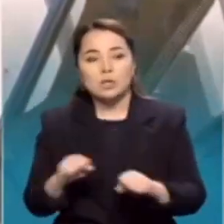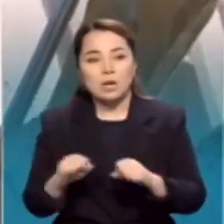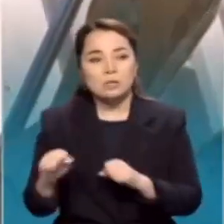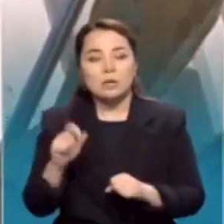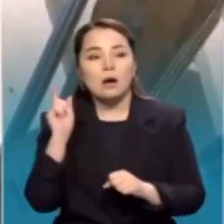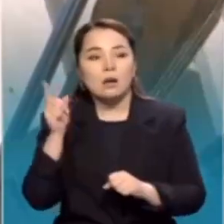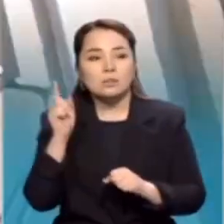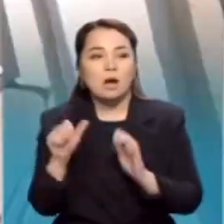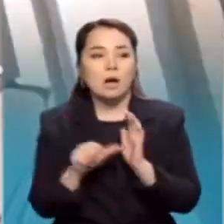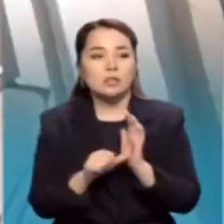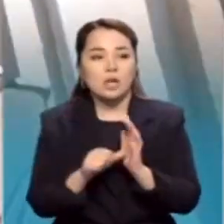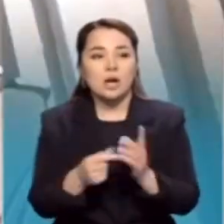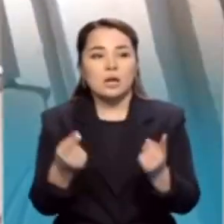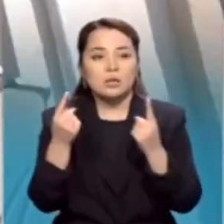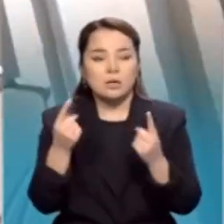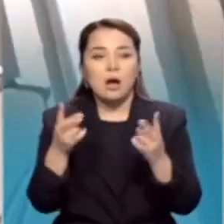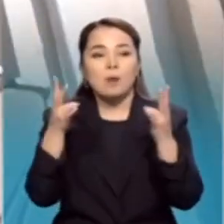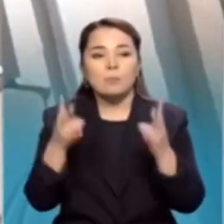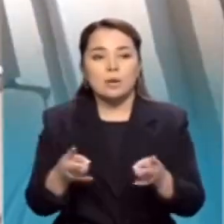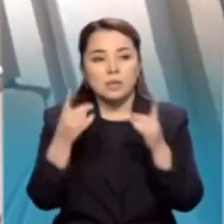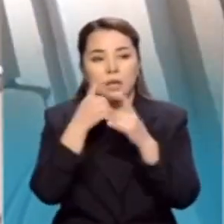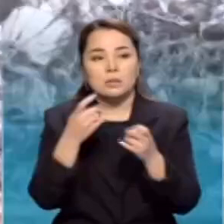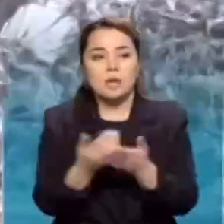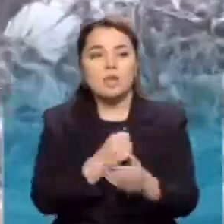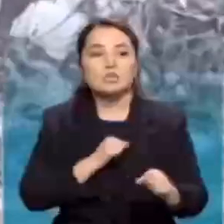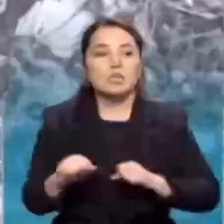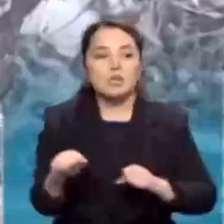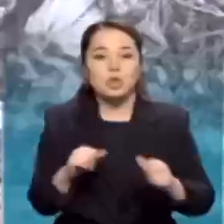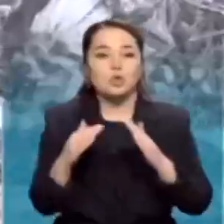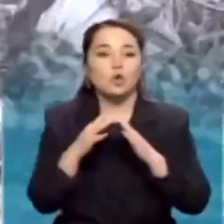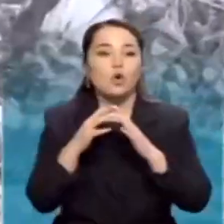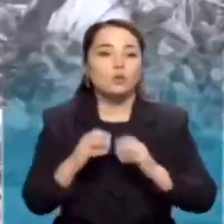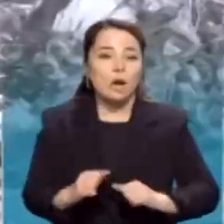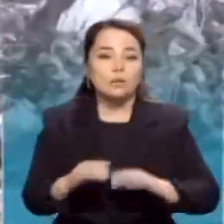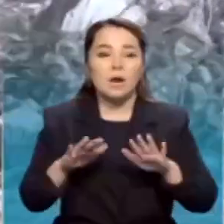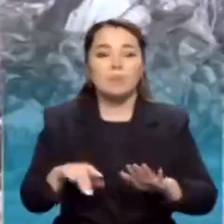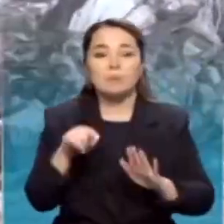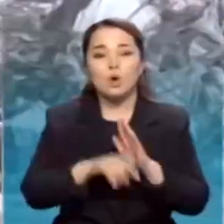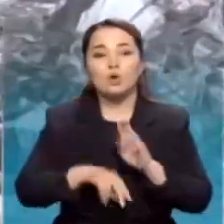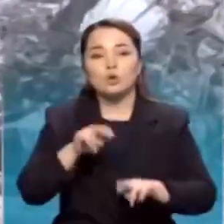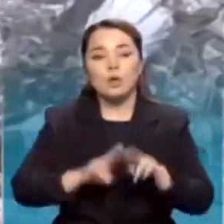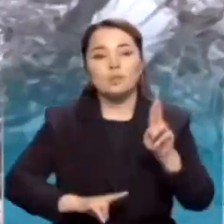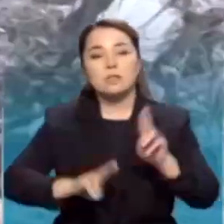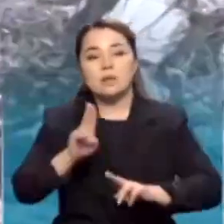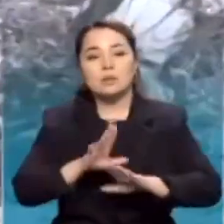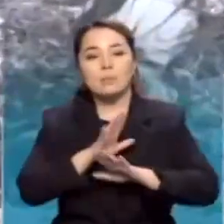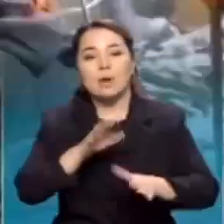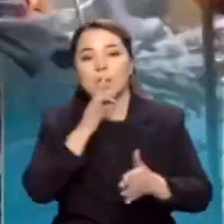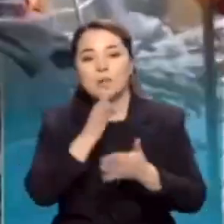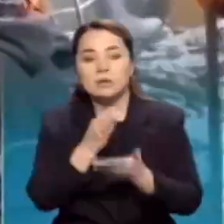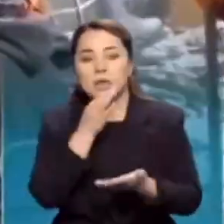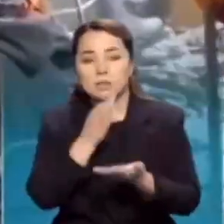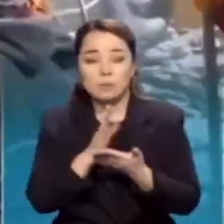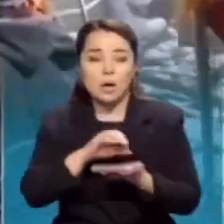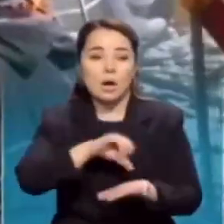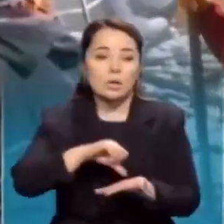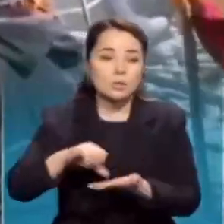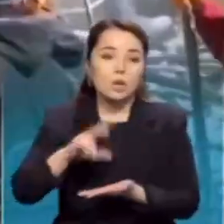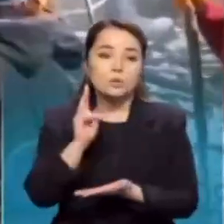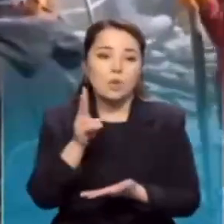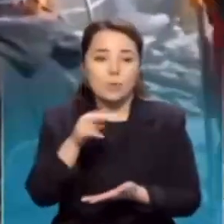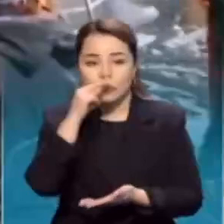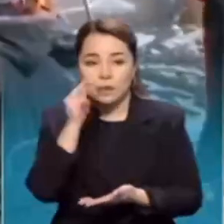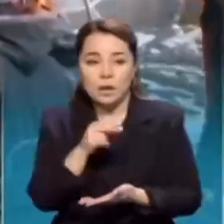ғасырдың 6-шы ірі апаты деп аталды. Дүмпу кезінде құлаған үйлердің көбінде құрылыс ережесі сақталмаған, осыған қатысы бар деген